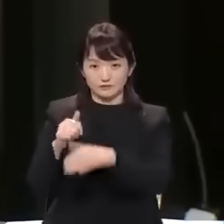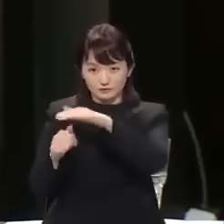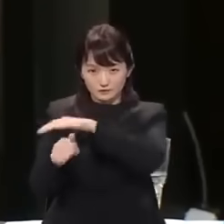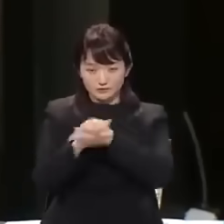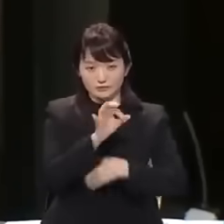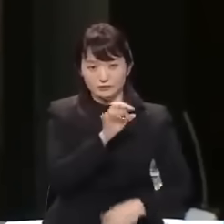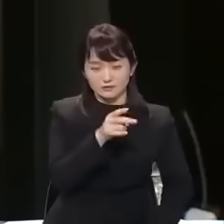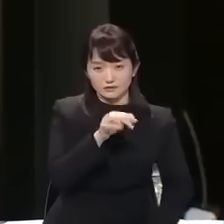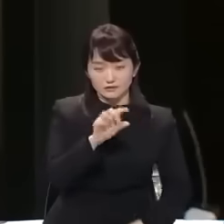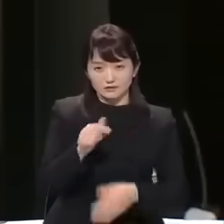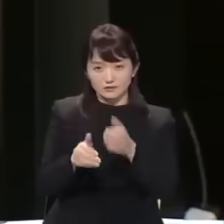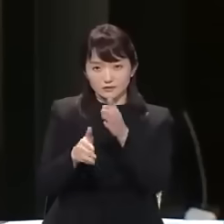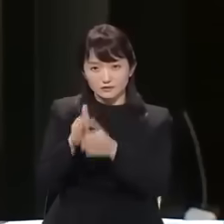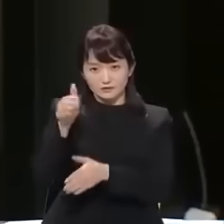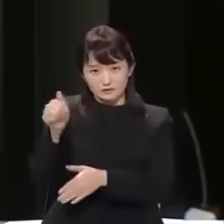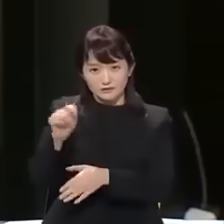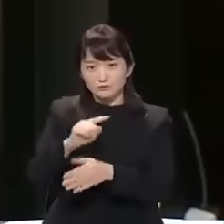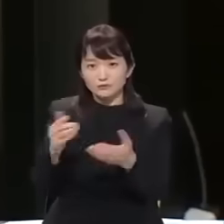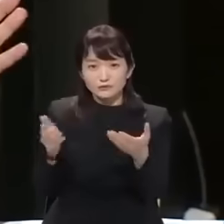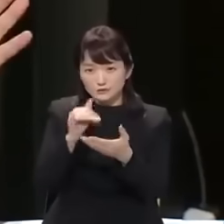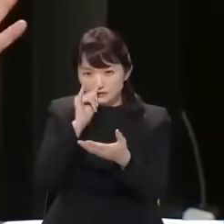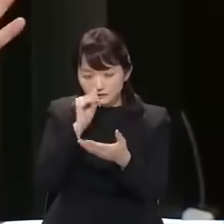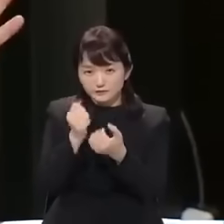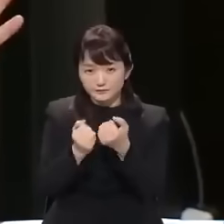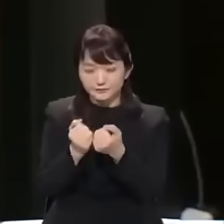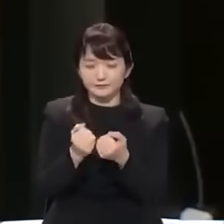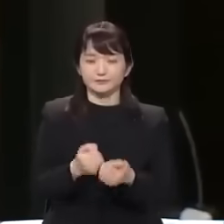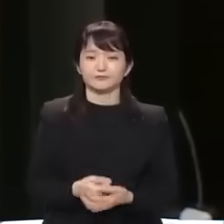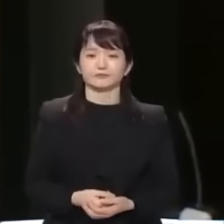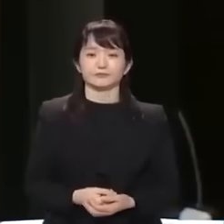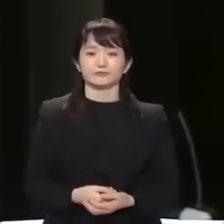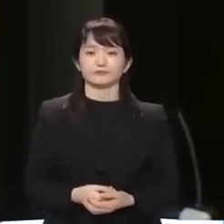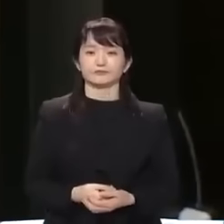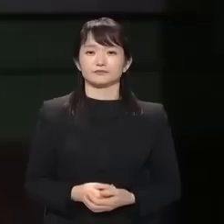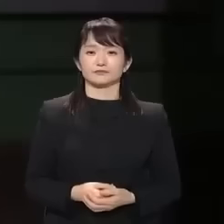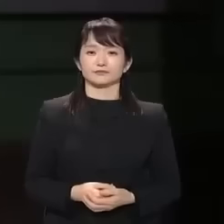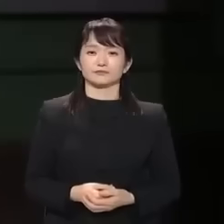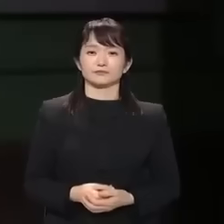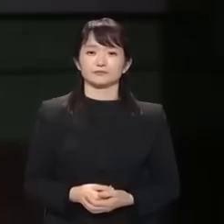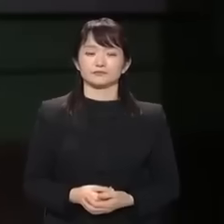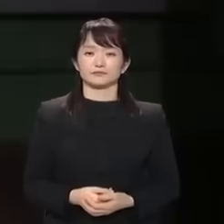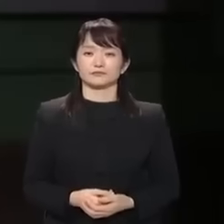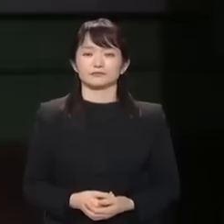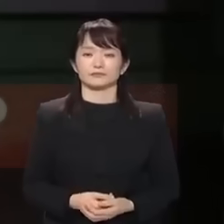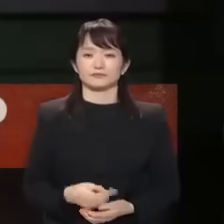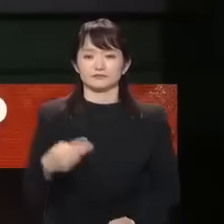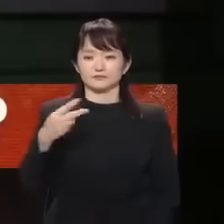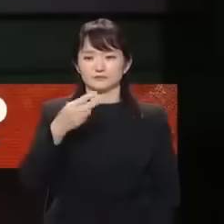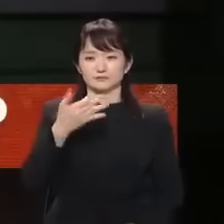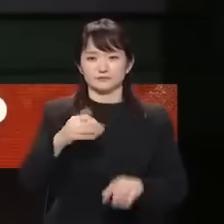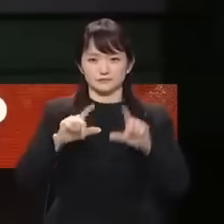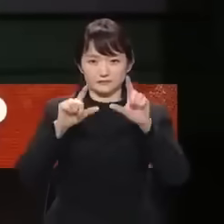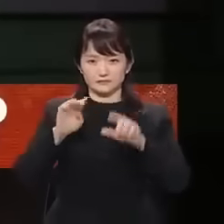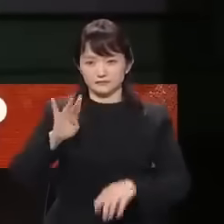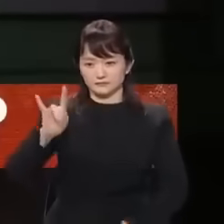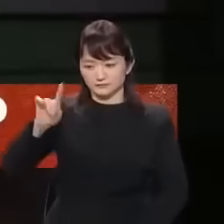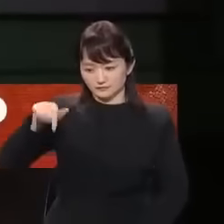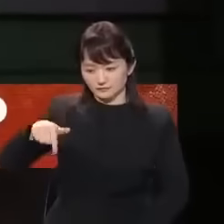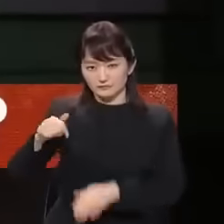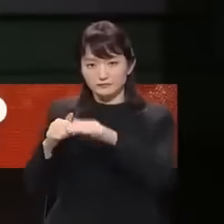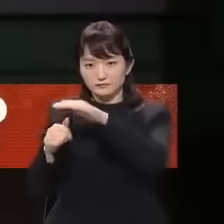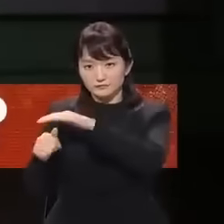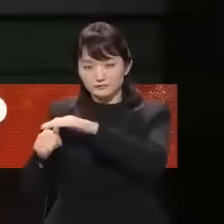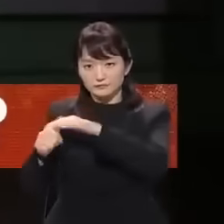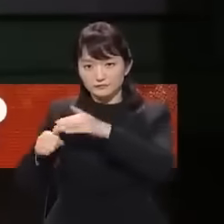예산시장 어떤 일이 있었는지부터 좀 설명을 해 주시죠 어 그니까 이게 시작이 된게 지난 2019년이었는데 백종원 대표의 그